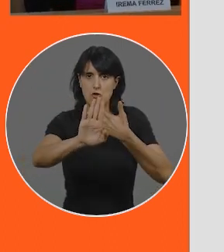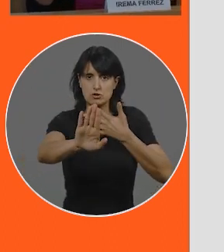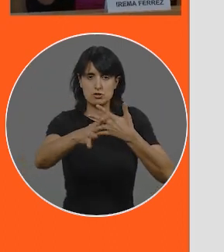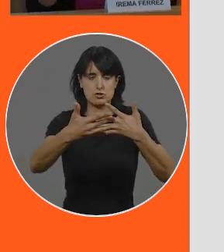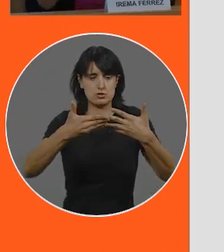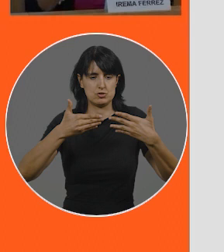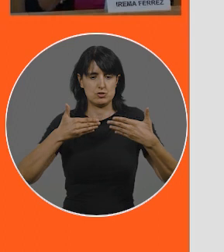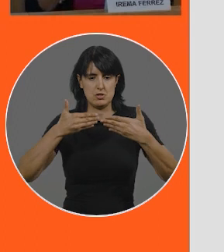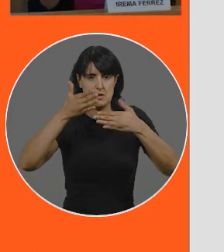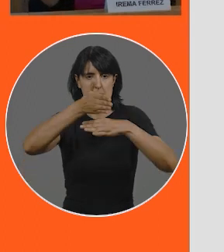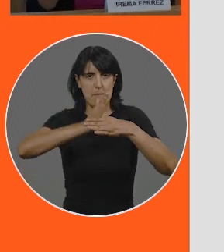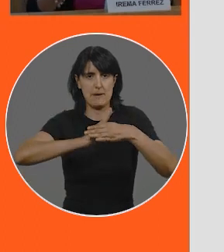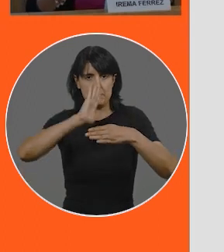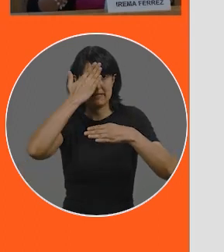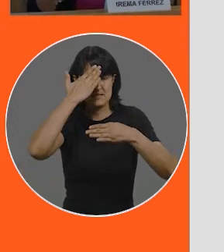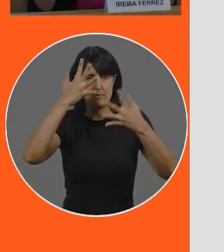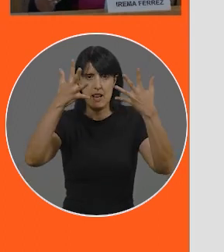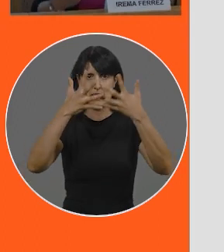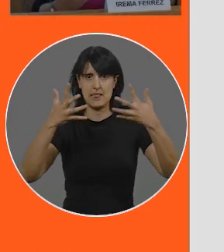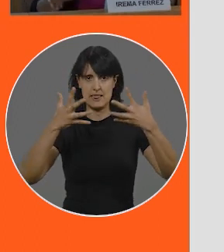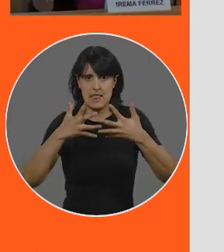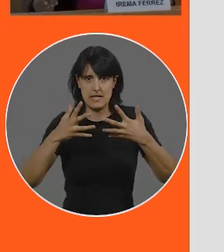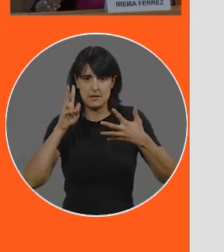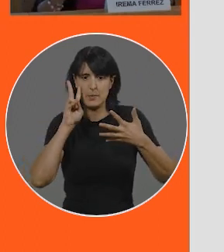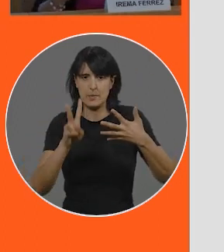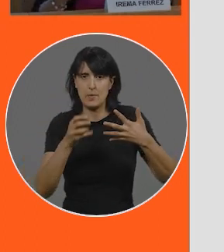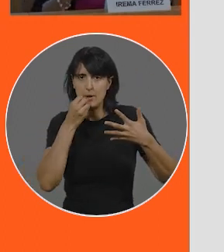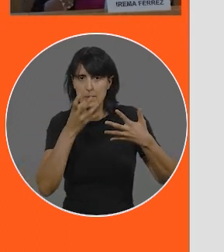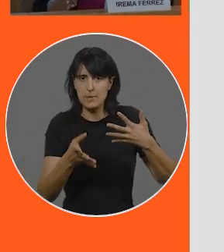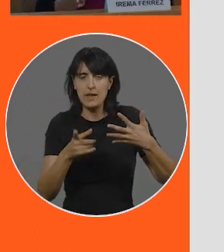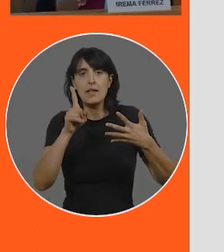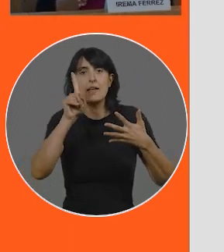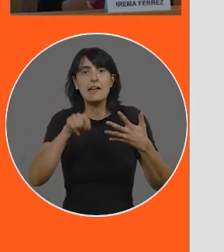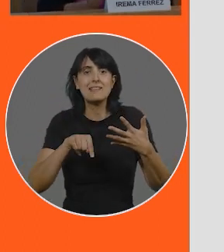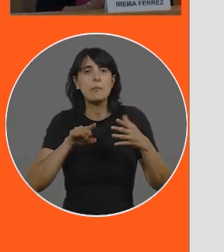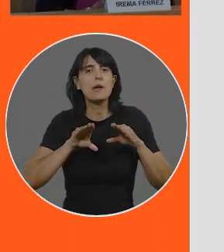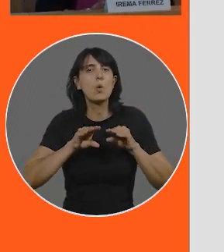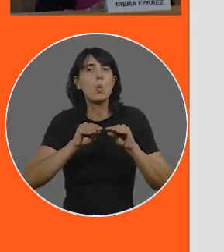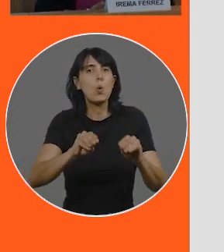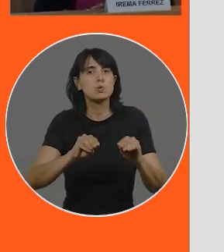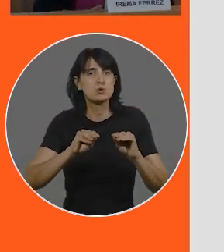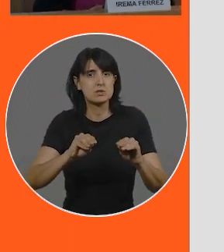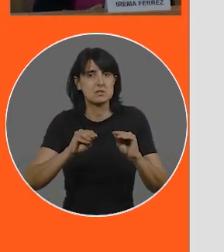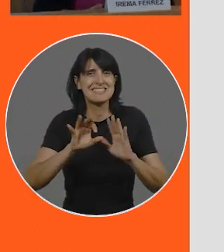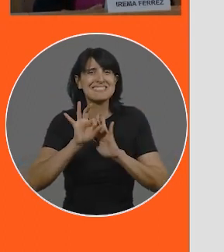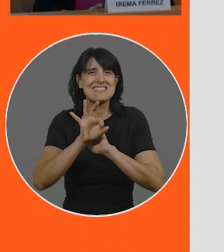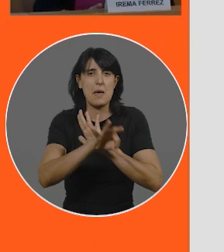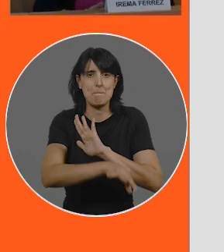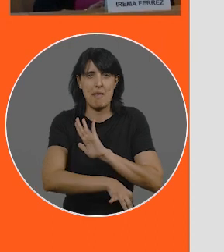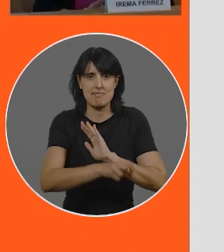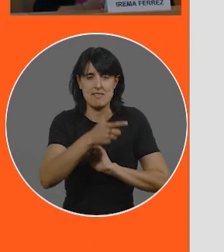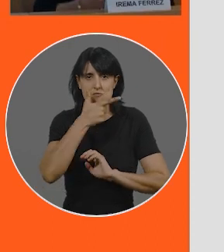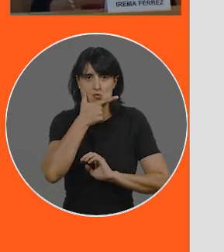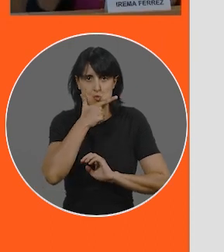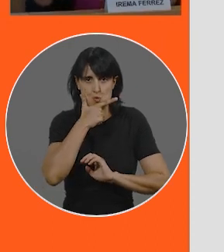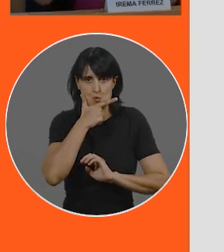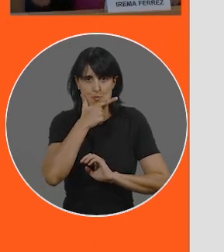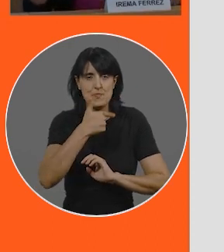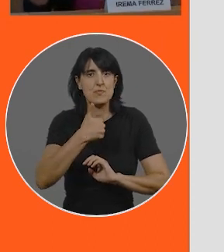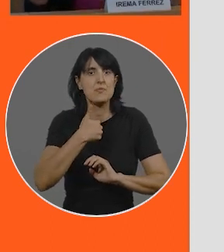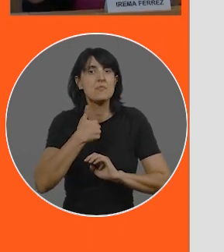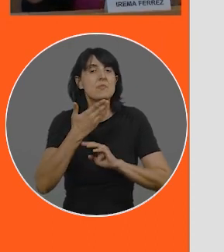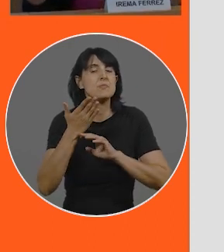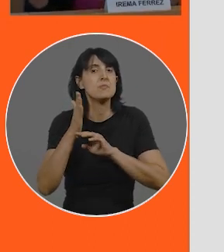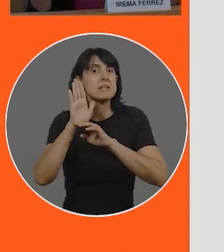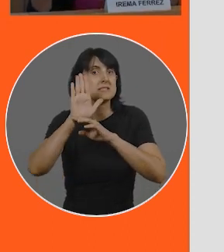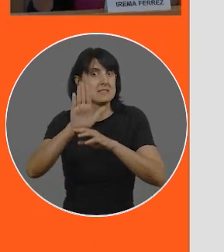amb el principal, no? La part principal, que sigui un text o el que sigui, i després l'ús semàntic del color. Vale? Jo sempre, alguna